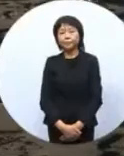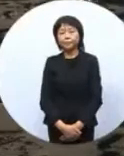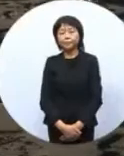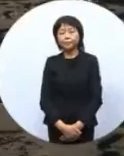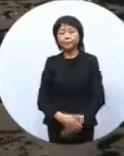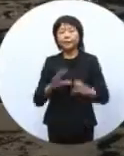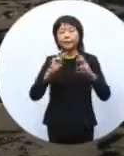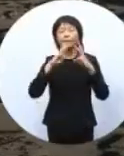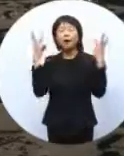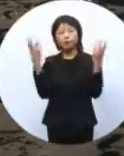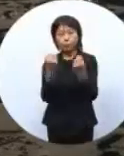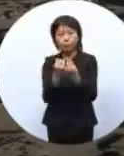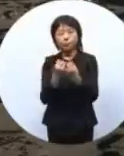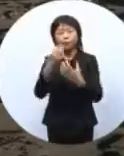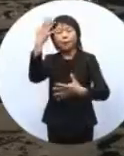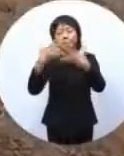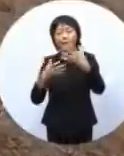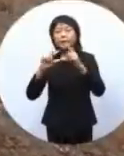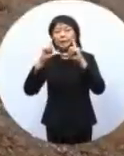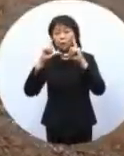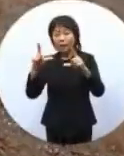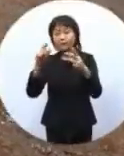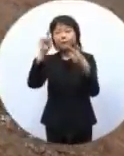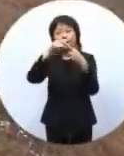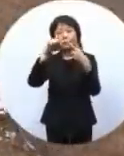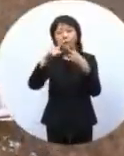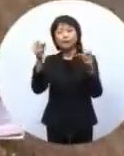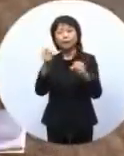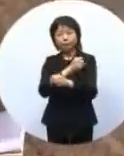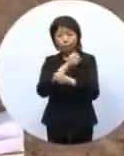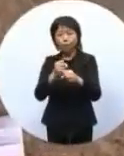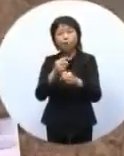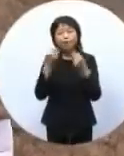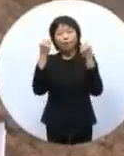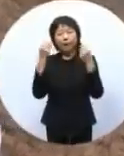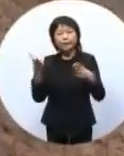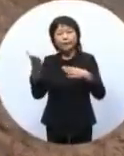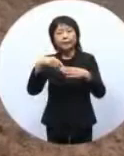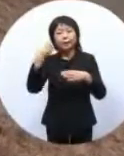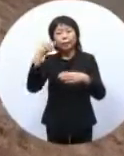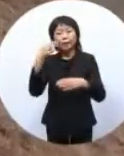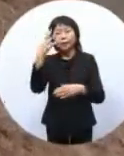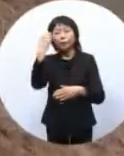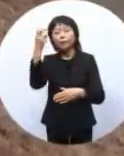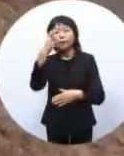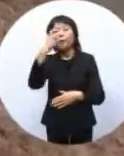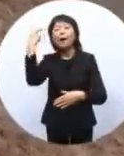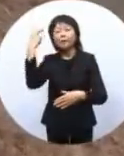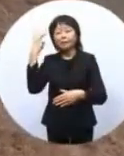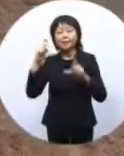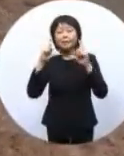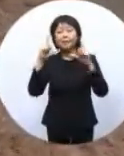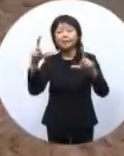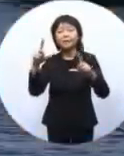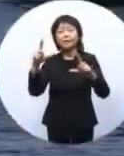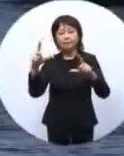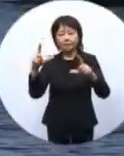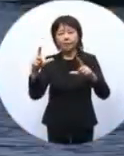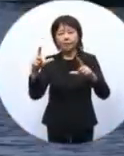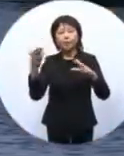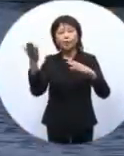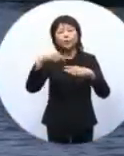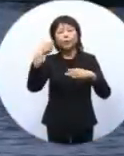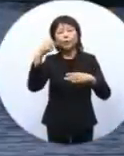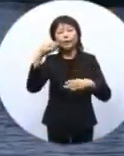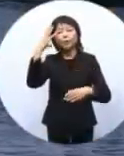ワークショップと映像配信の2つの事業で新たな湘南の魅力を発見し発信していく湘南